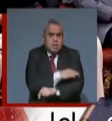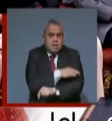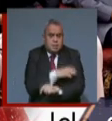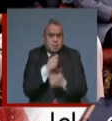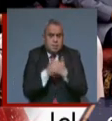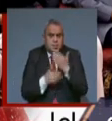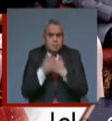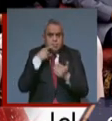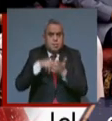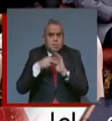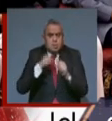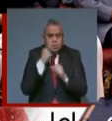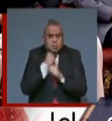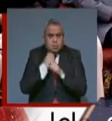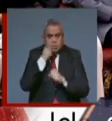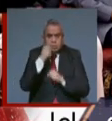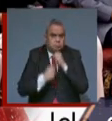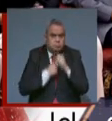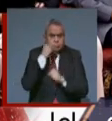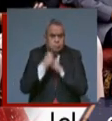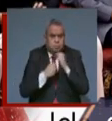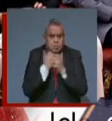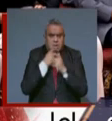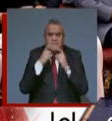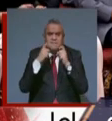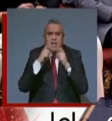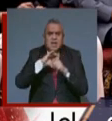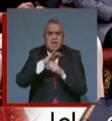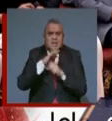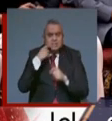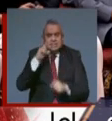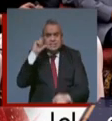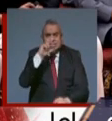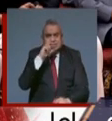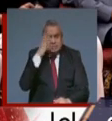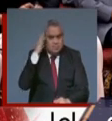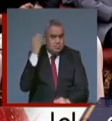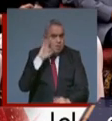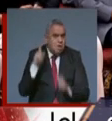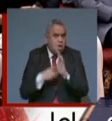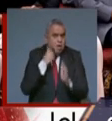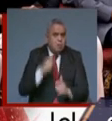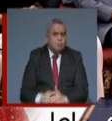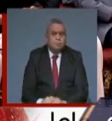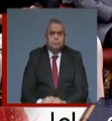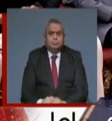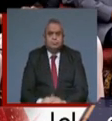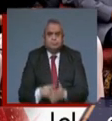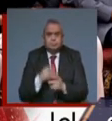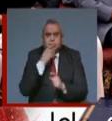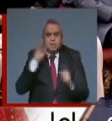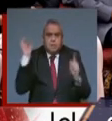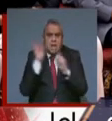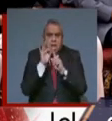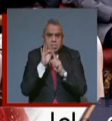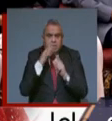اللي ساعدتنا جدا في التغلب على الكورونا، يمكن احنا ما تاثرتش في حياتنا قوي الكورونا وقت كانت موجوده، وقدرنا ان احنا